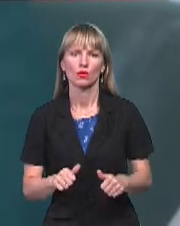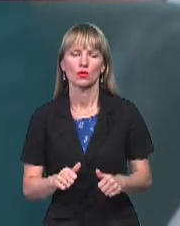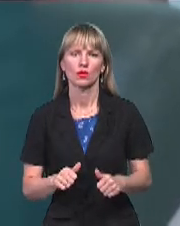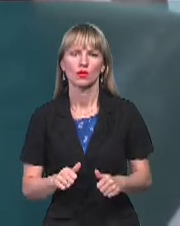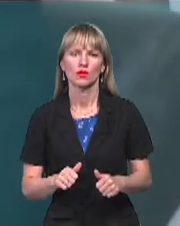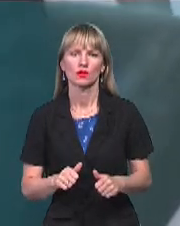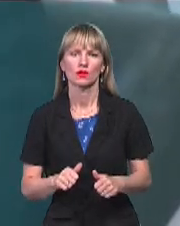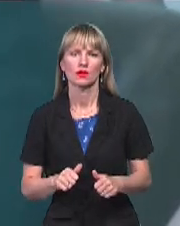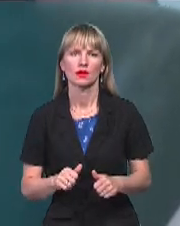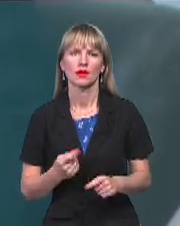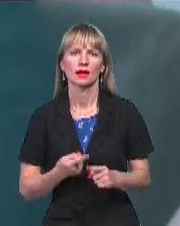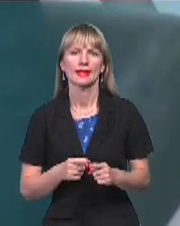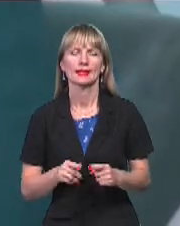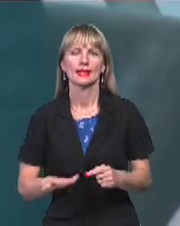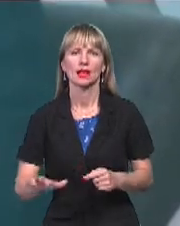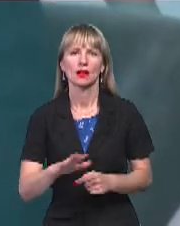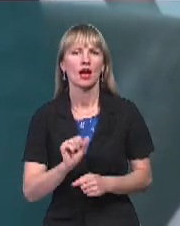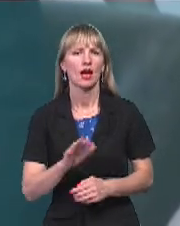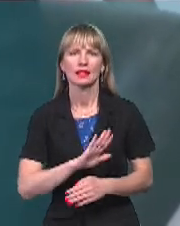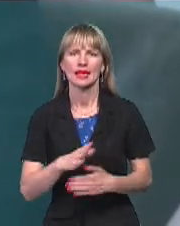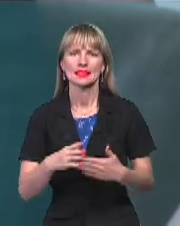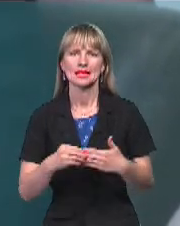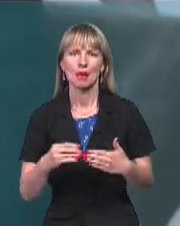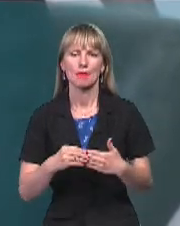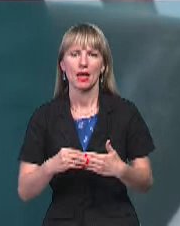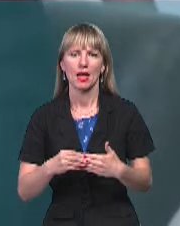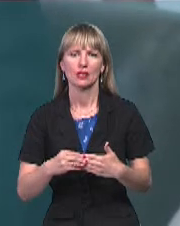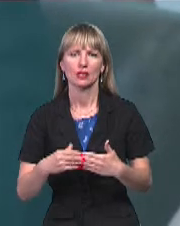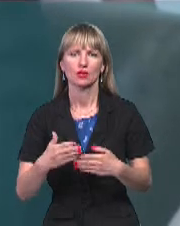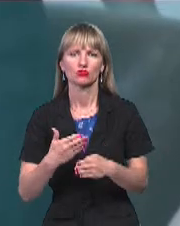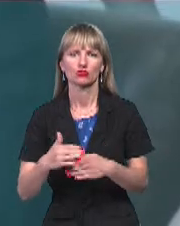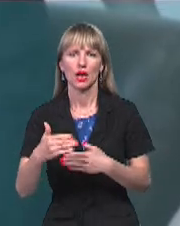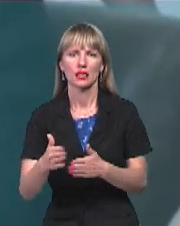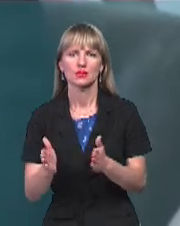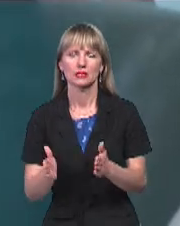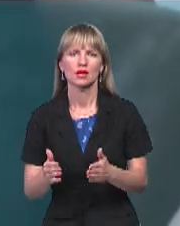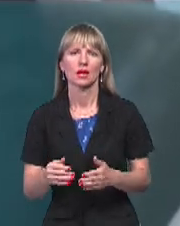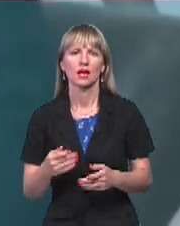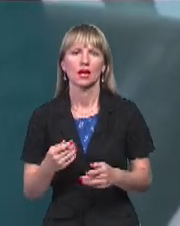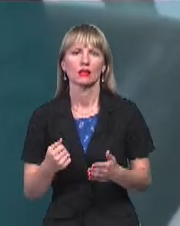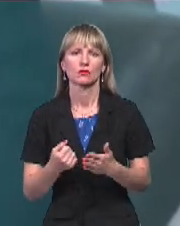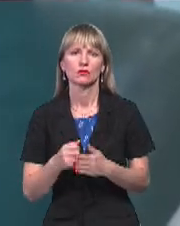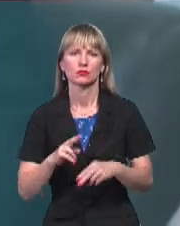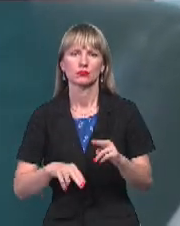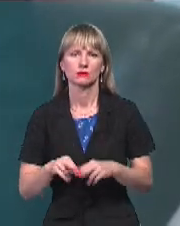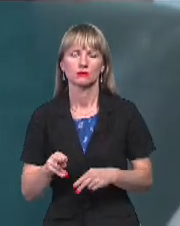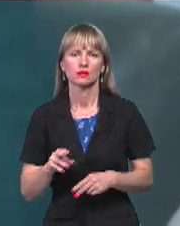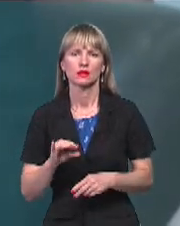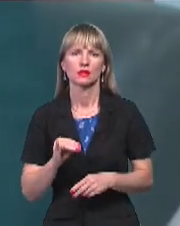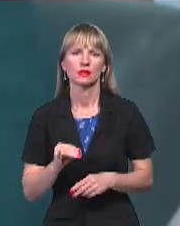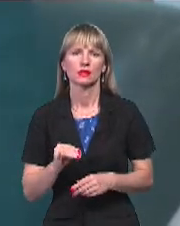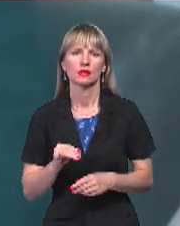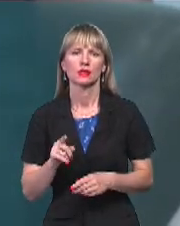що це території, а не земельні ділянки територій, які можуть бути визначені як житлова забудова з метою формування нових житлових